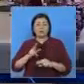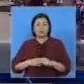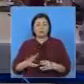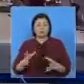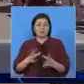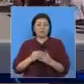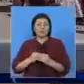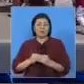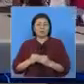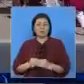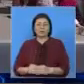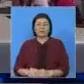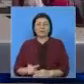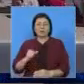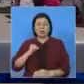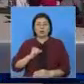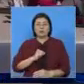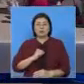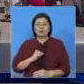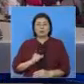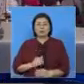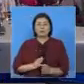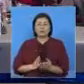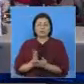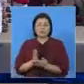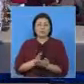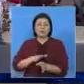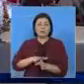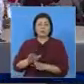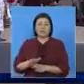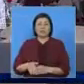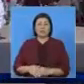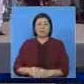инспекторларымен бірлесе отырып өз қызметімді атқарамын.